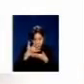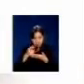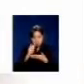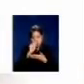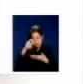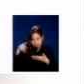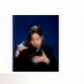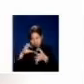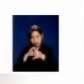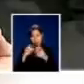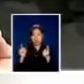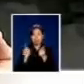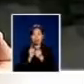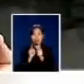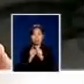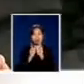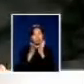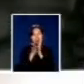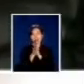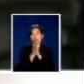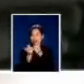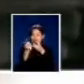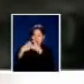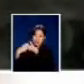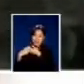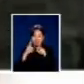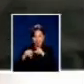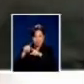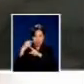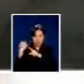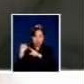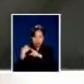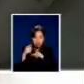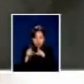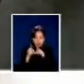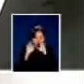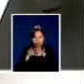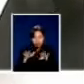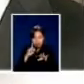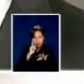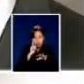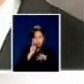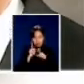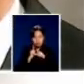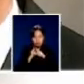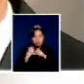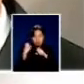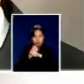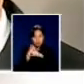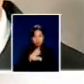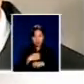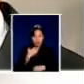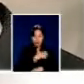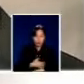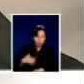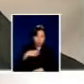ำหรับสังคมสีขาวซึ่งเด็กๆจะได้มีโอกาสเข้ามาสร้าง EQ นะครับเ